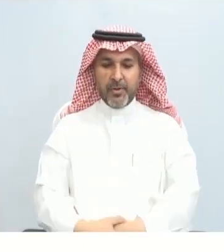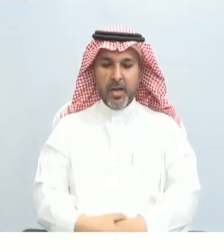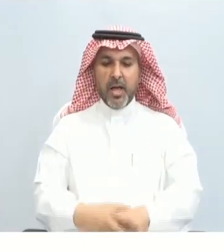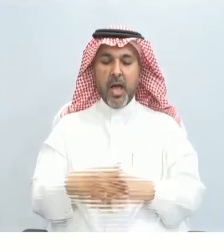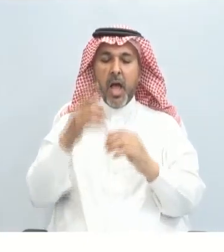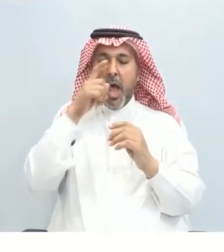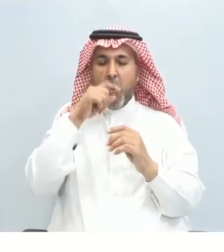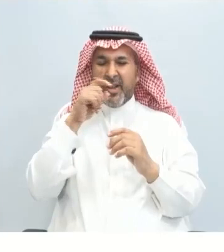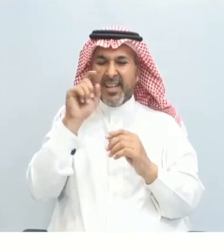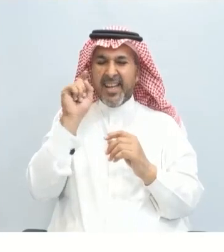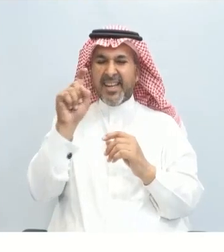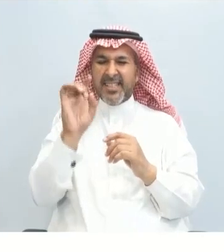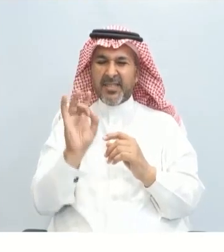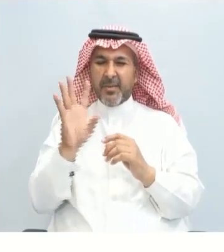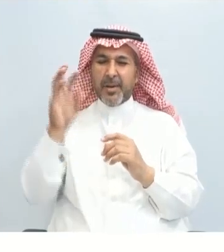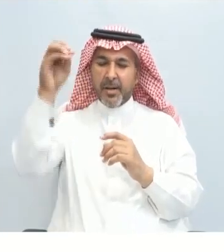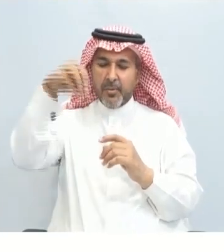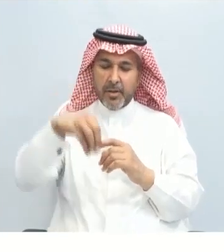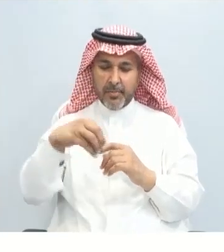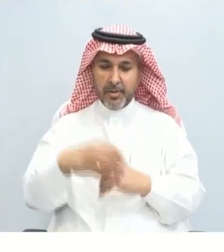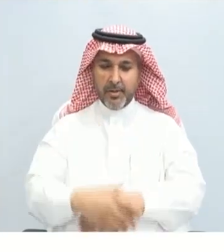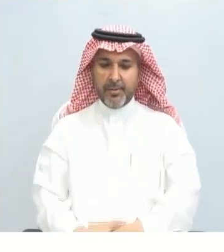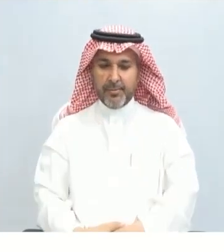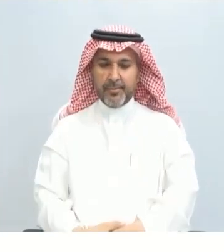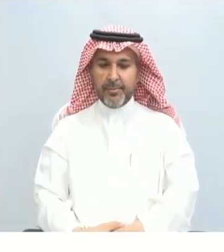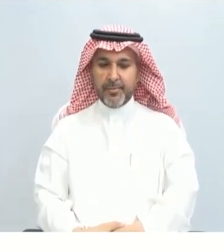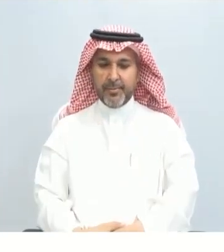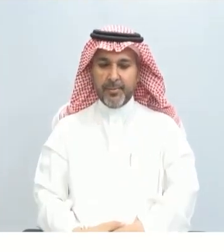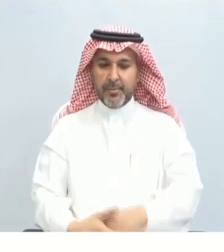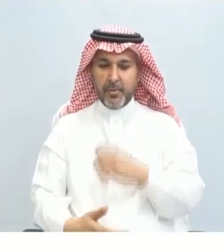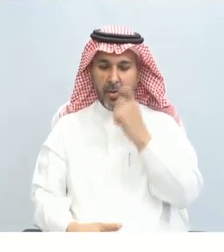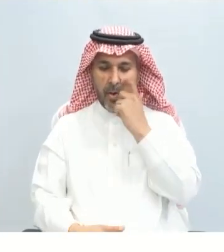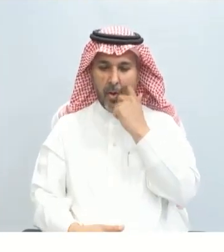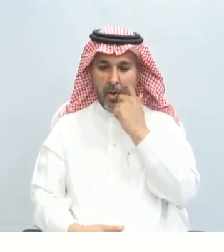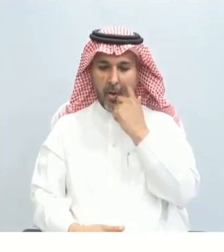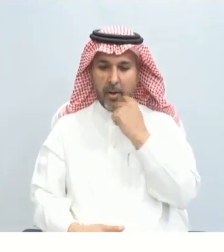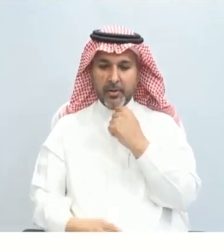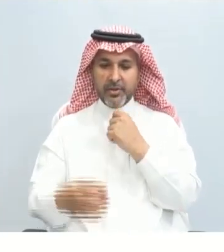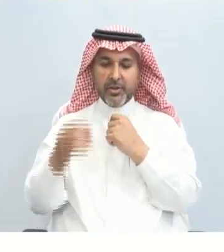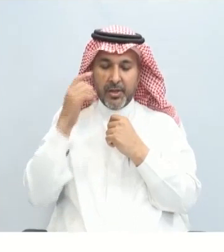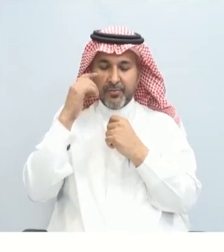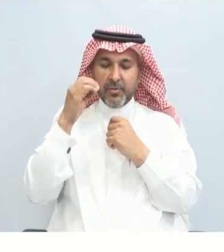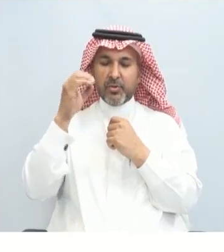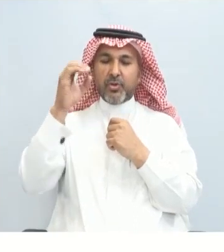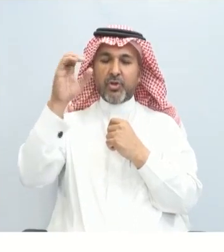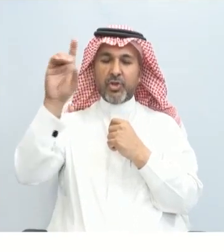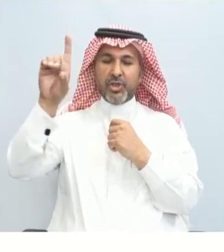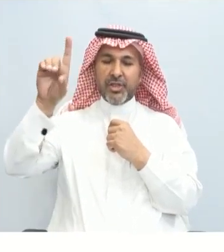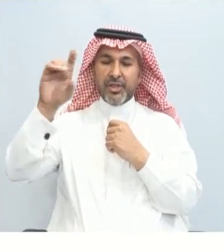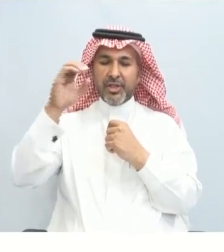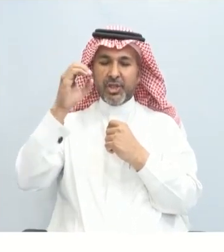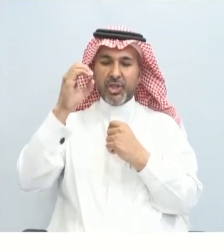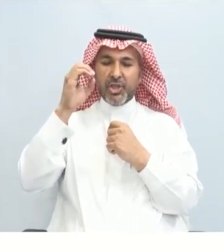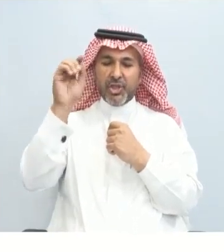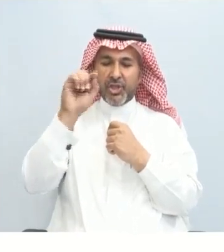اشيل كل اكس موجوده في هذه الداله اشيل الاكس هذه واحط مكانها جي اكس اللي هو هذا راح احط